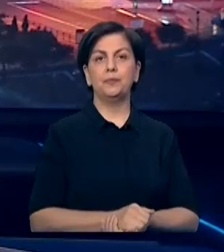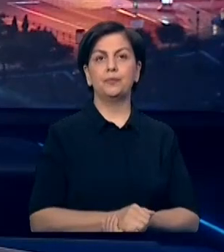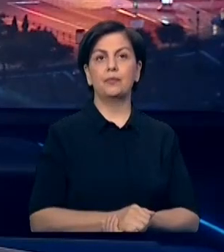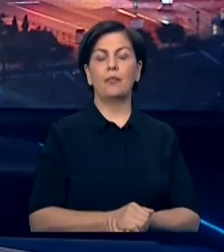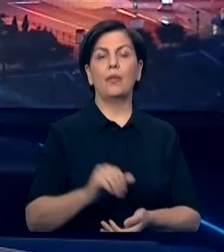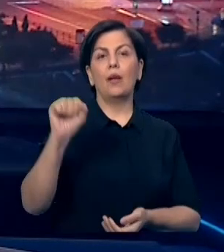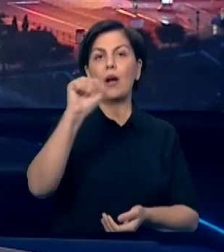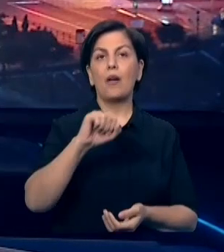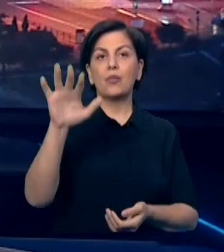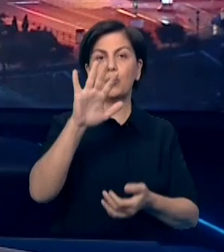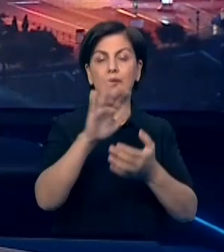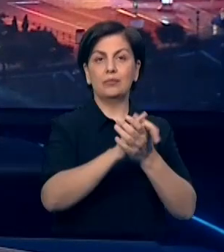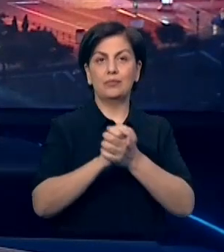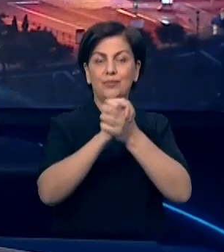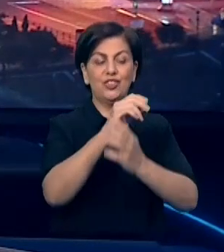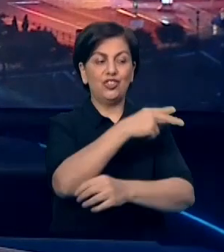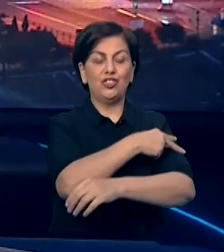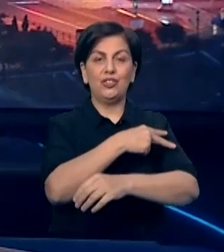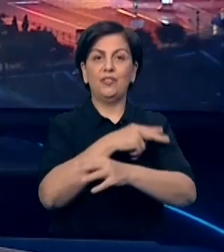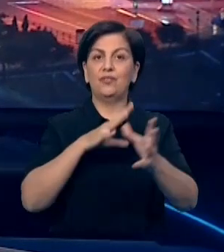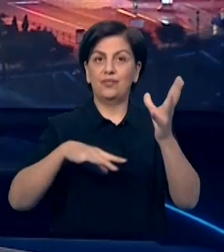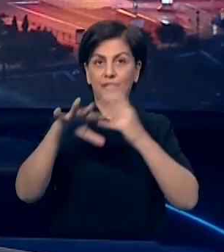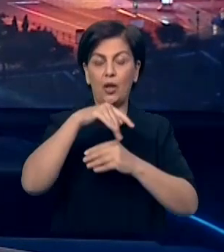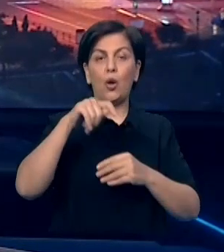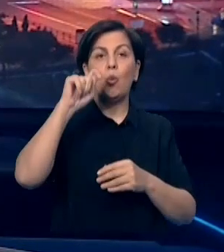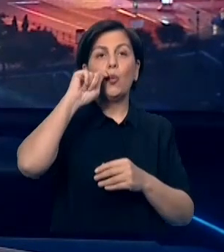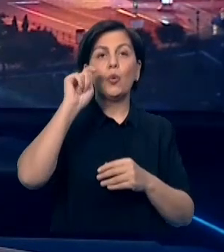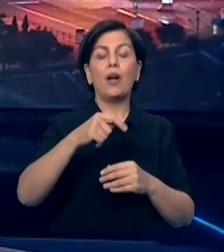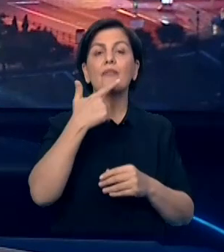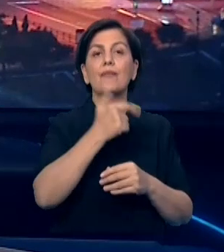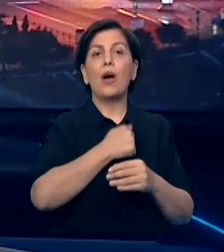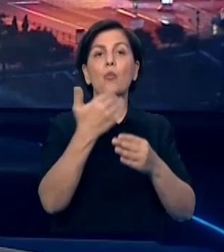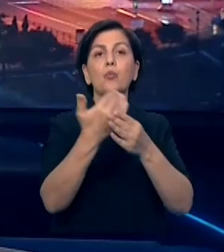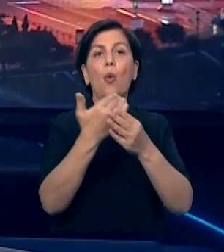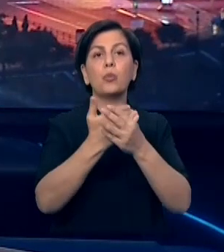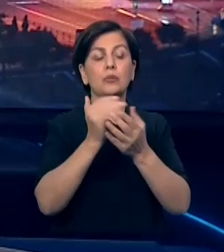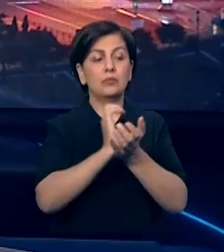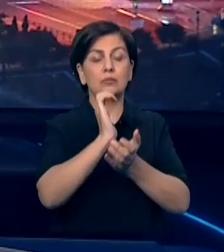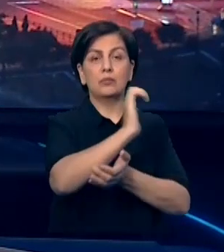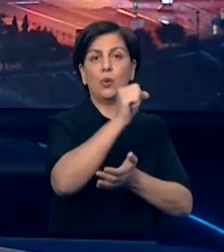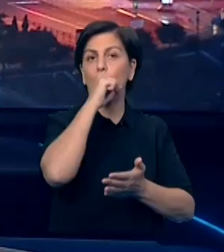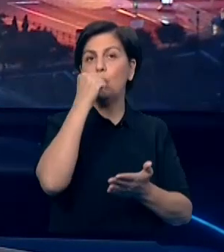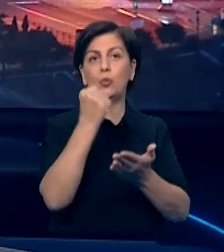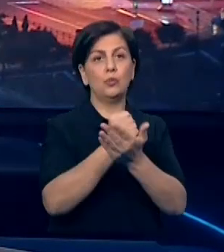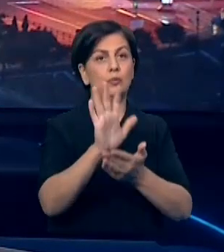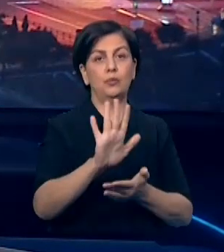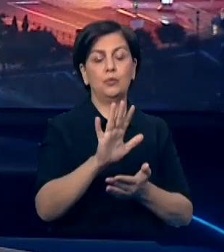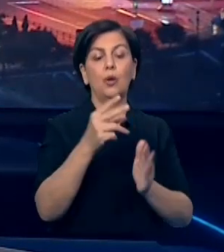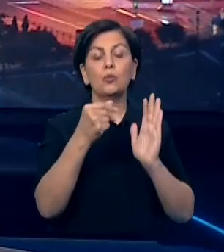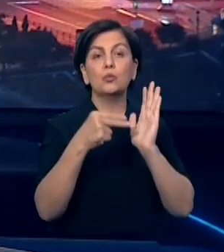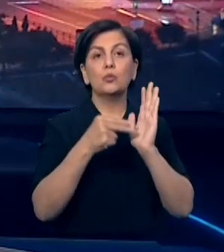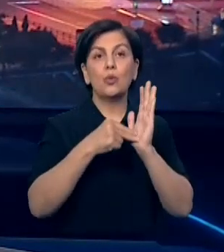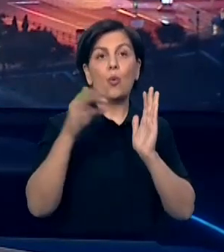Avropa İttifaqına üzv olan dövlətlər Ukraynaya hərbi yardım ayrılmasını təsdiqləməyib. Söhbət 20 milyard